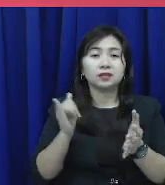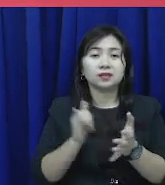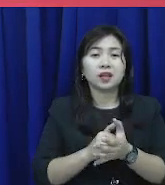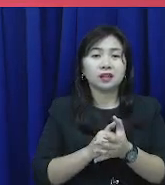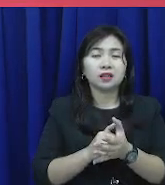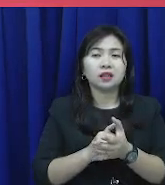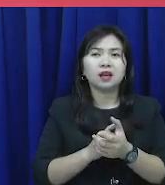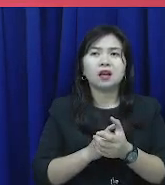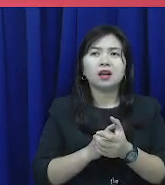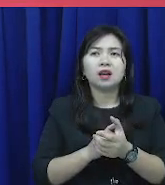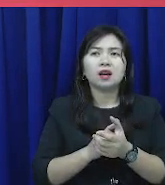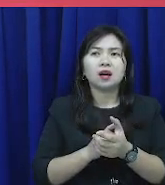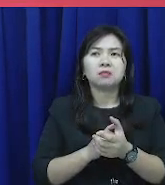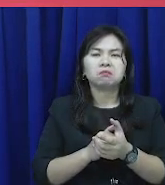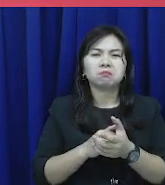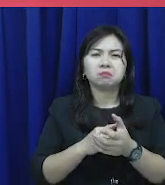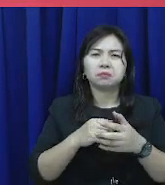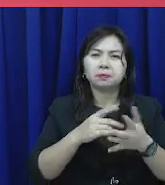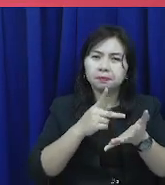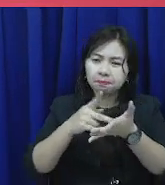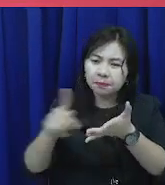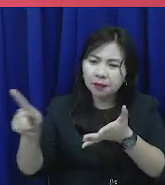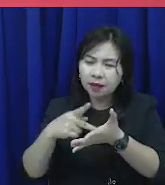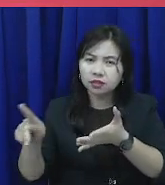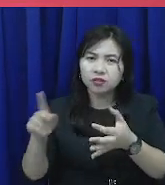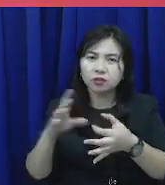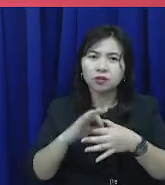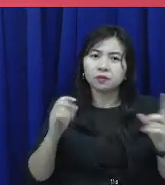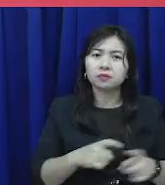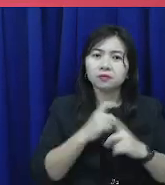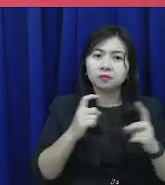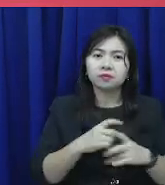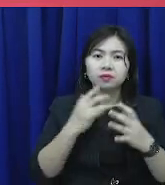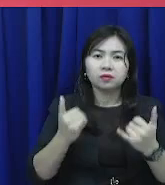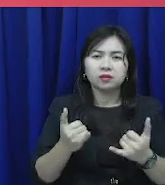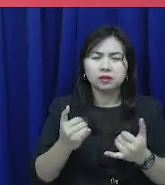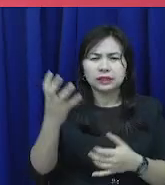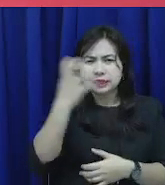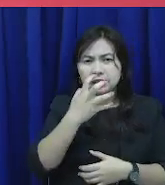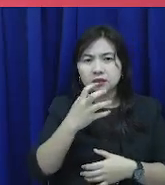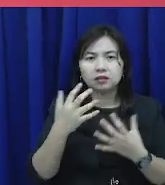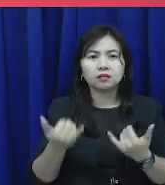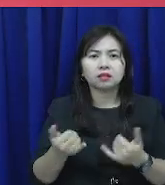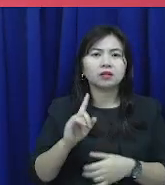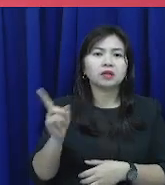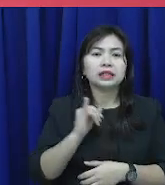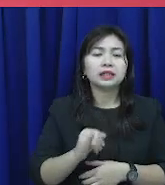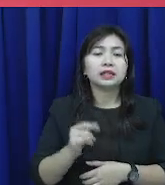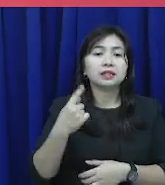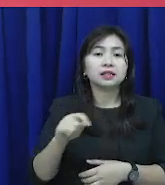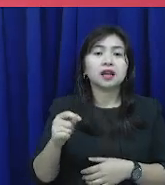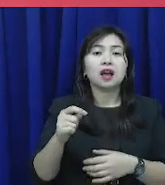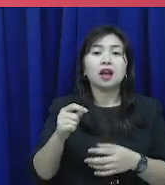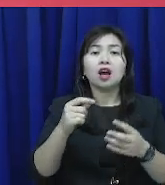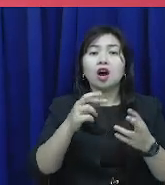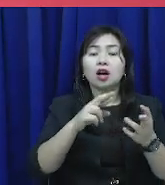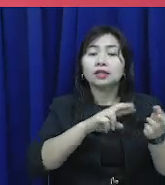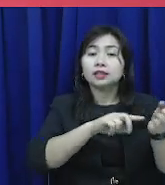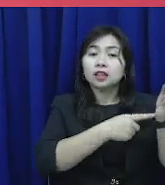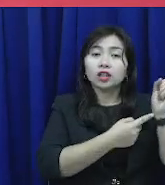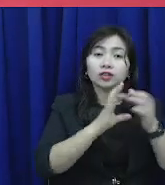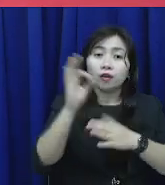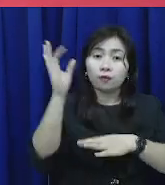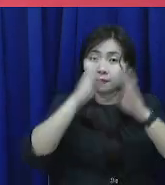magagalit magsusumbong ganito ginaganyan siya ganyan ganyan What's the main root the kaya si dumating sa